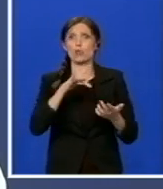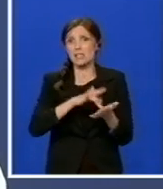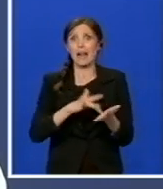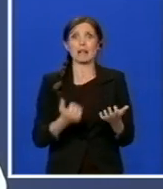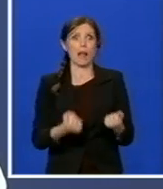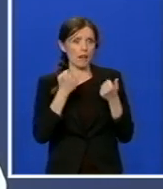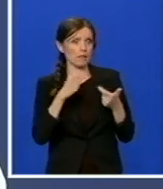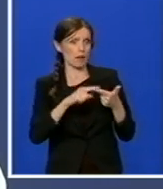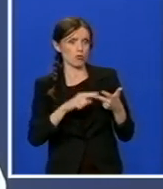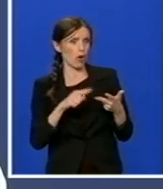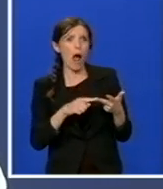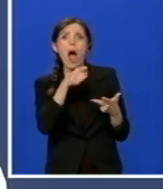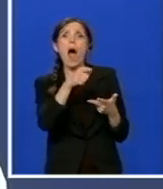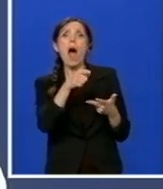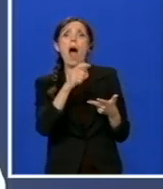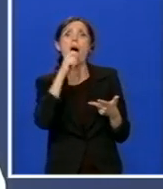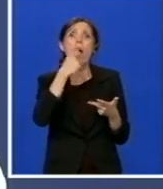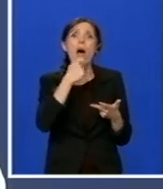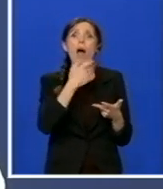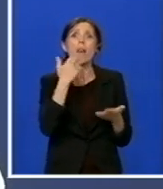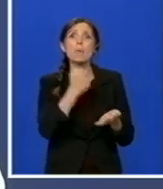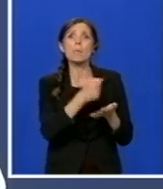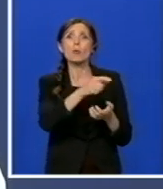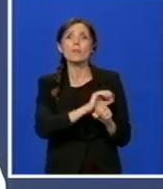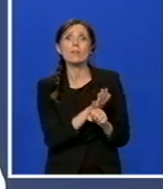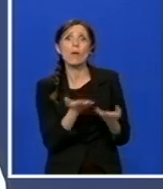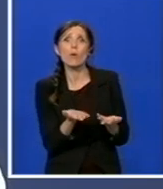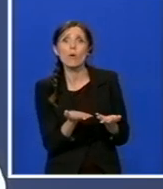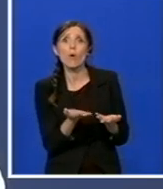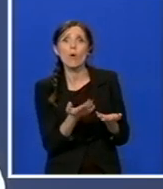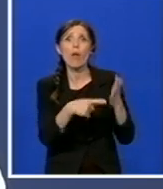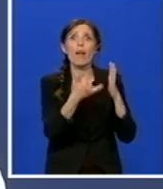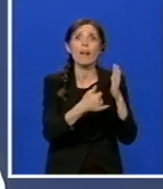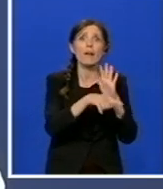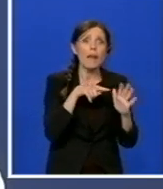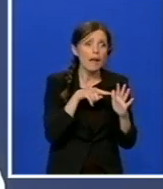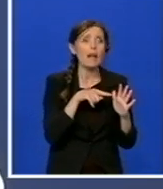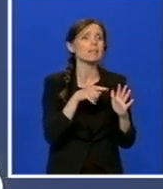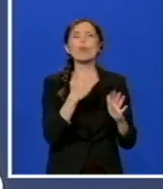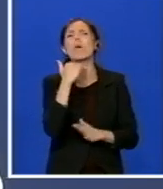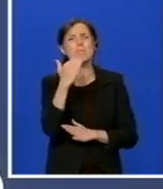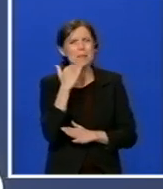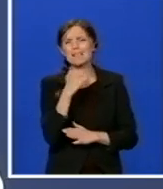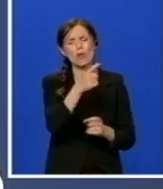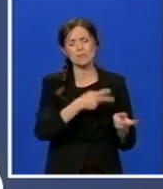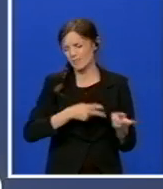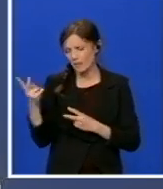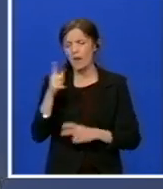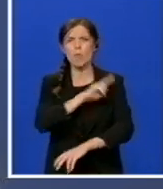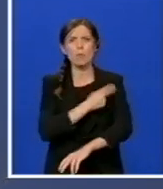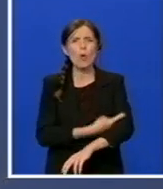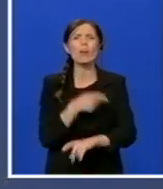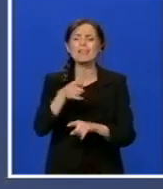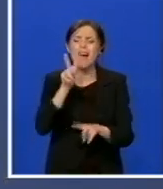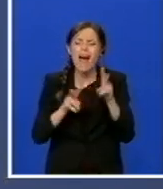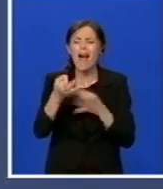su hospitalizovani i dobijali adekvatnu terapiju, odnosno svu potrebnu terapiju kao da im je potvrđen